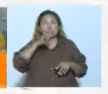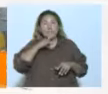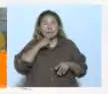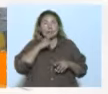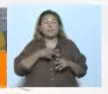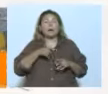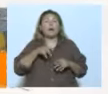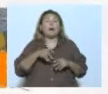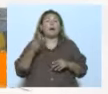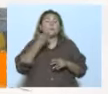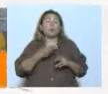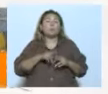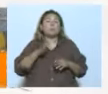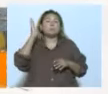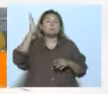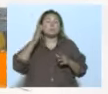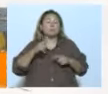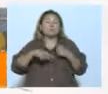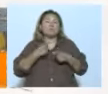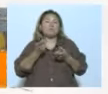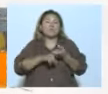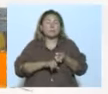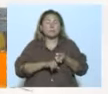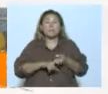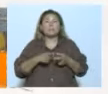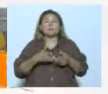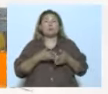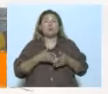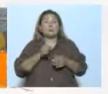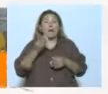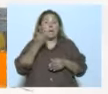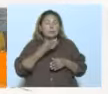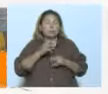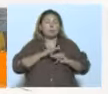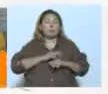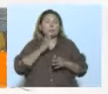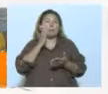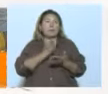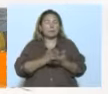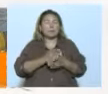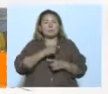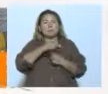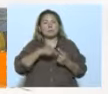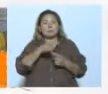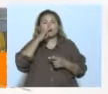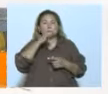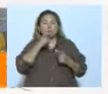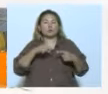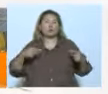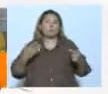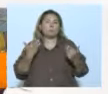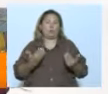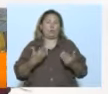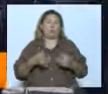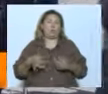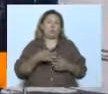перспективная зона. Через этот коридор мы также связываемся с портами Актау, в целом работаем в направлении бизнеса с Казахстаном и другими его